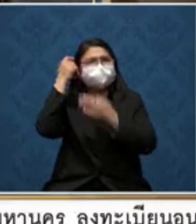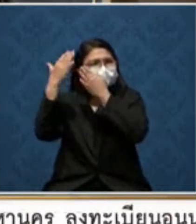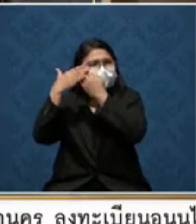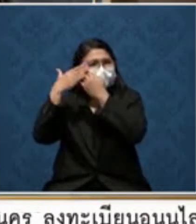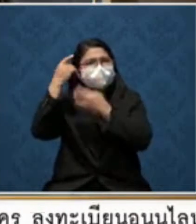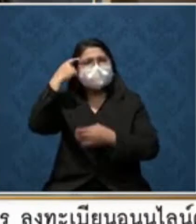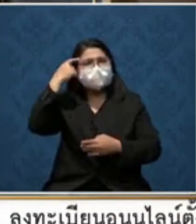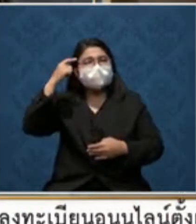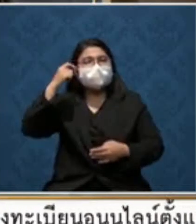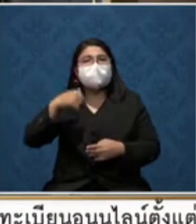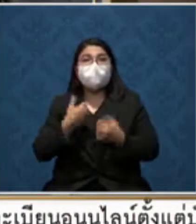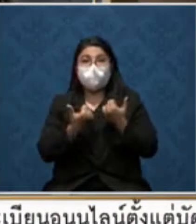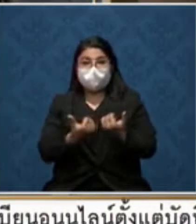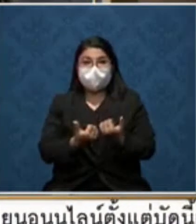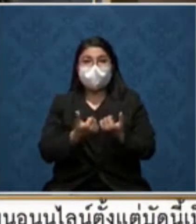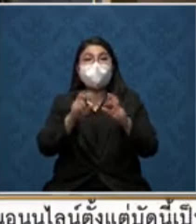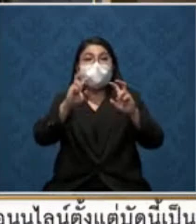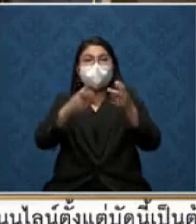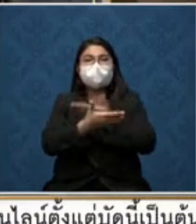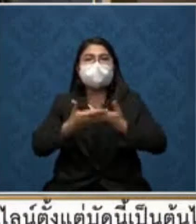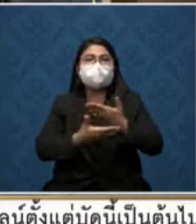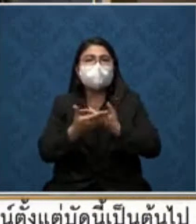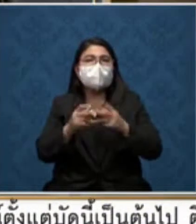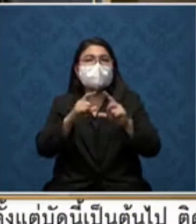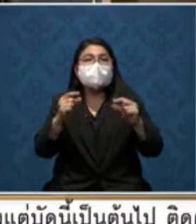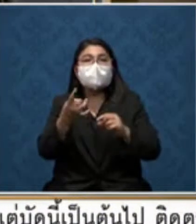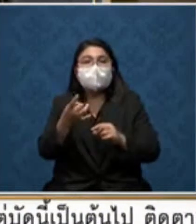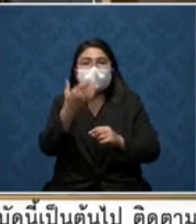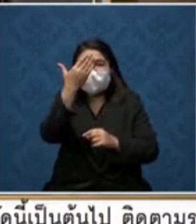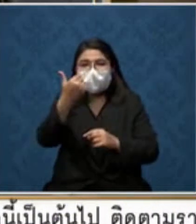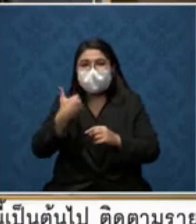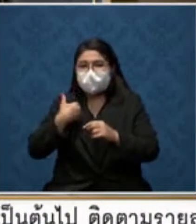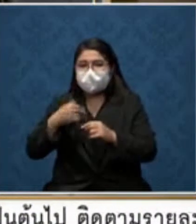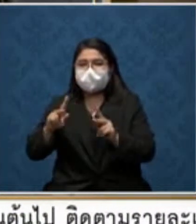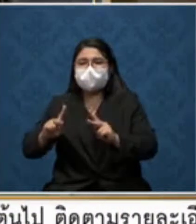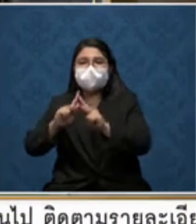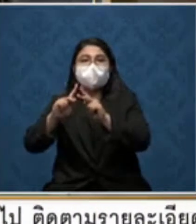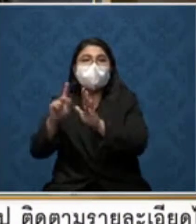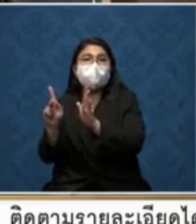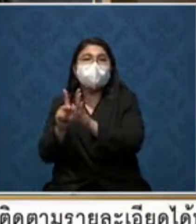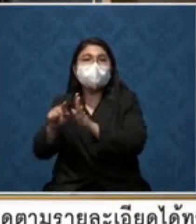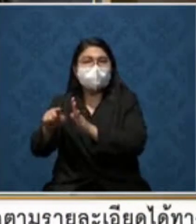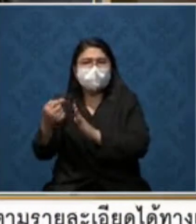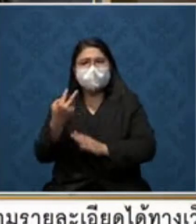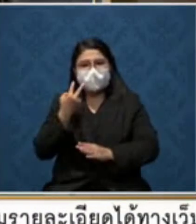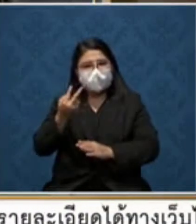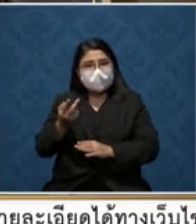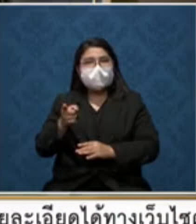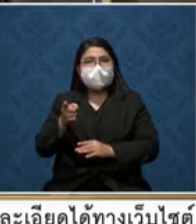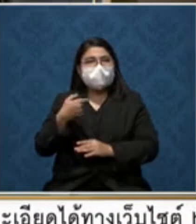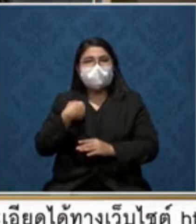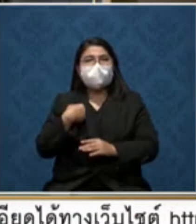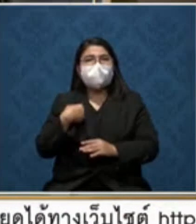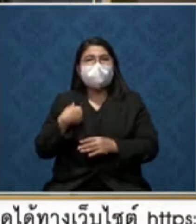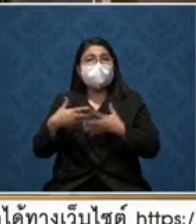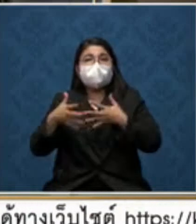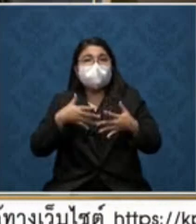วาเราวันนี้กำลังจบพจารณาเรื่องอะไรแล้วบอกวาพอดีมมีกฎกระสวงที่มันเข้าตากรรมการไม่เป็ไรไม่ตองแ้กฎหมายกได